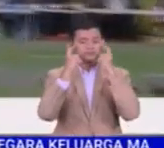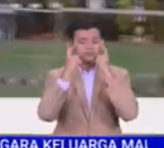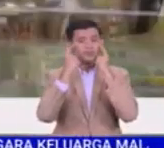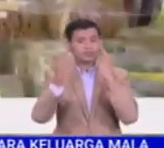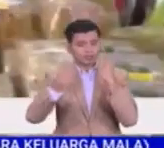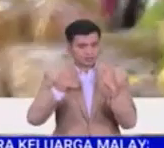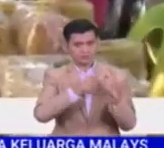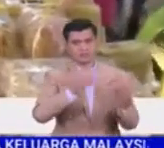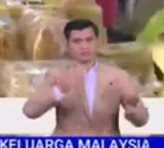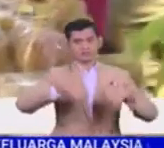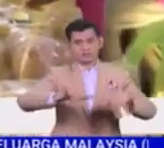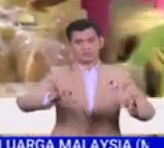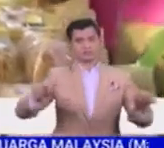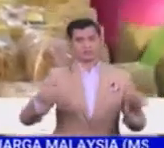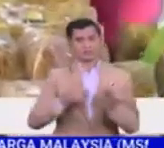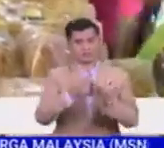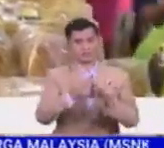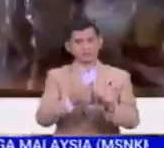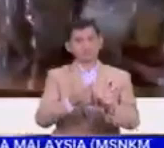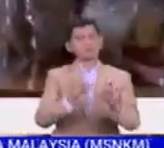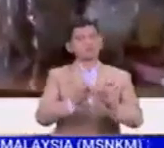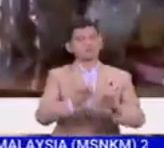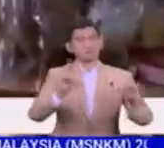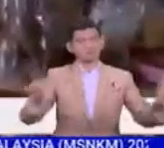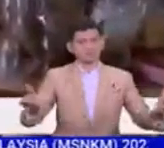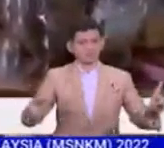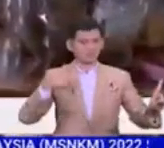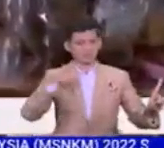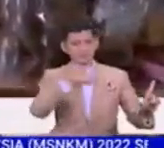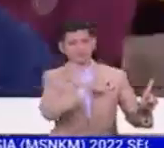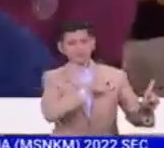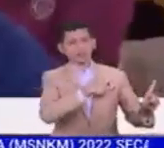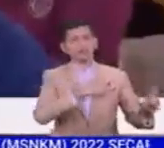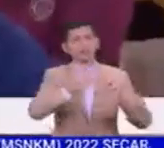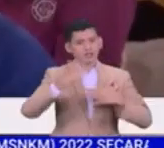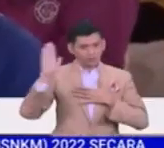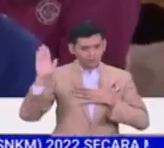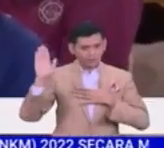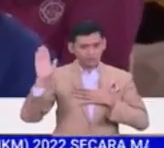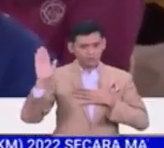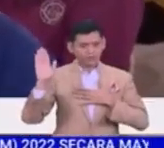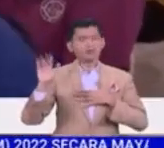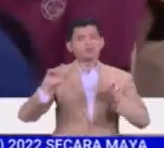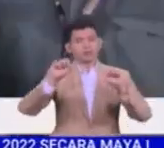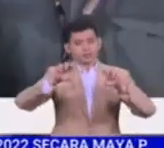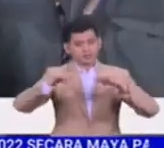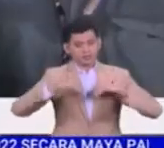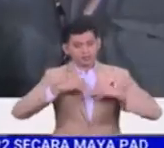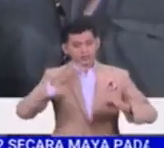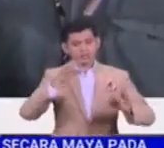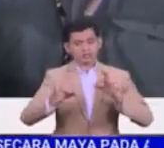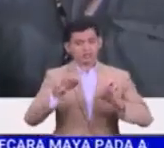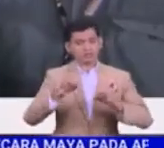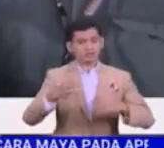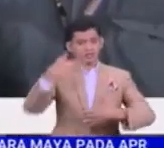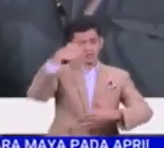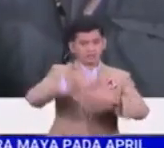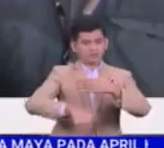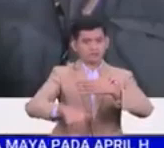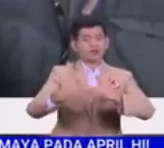dan walaupun penjarakan sosial kita akui boleh diterima tetapi kalau di dalam